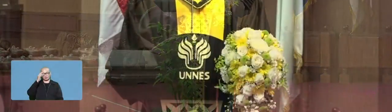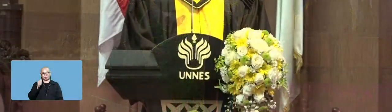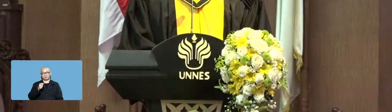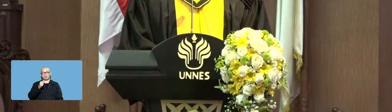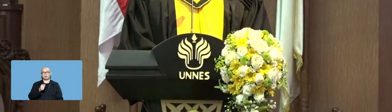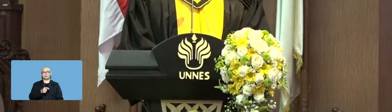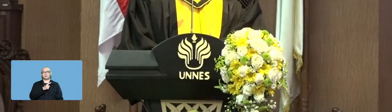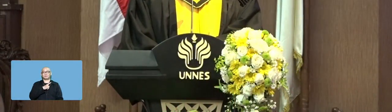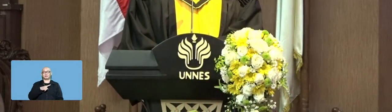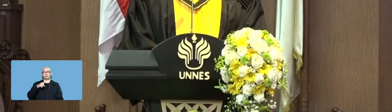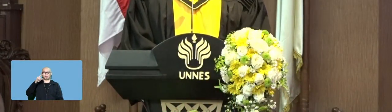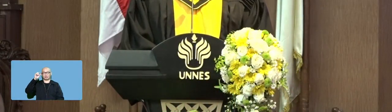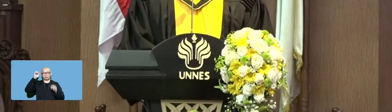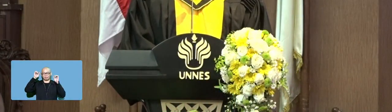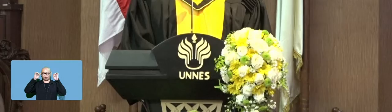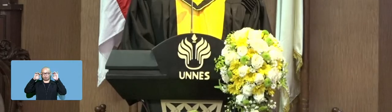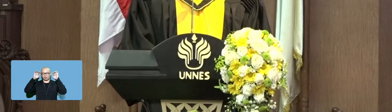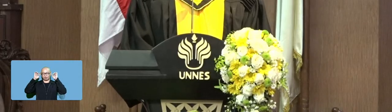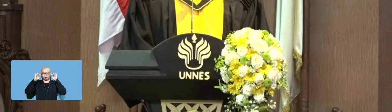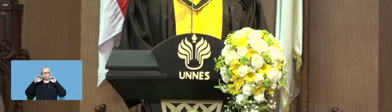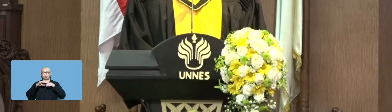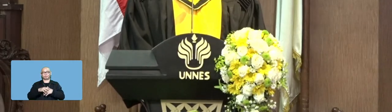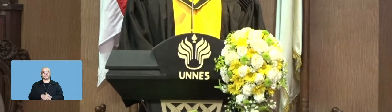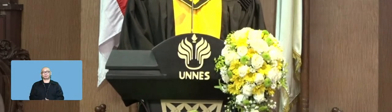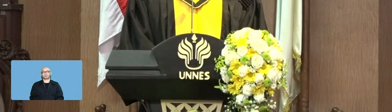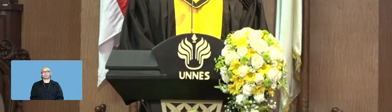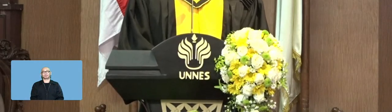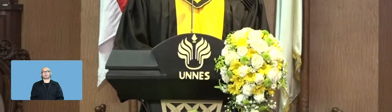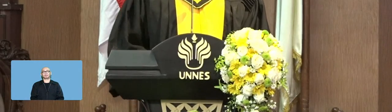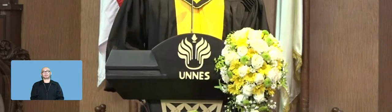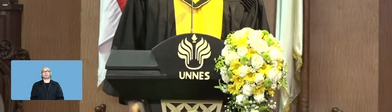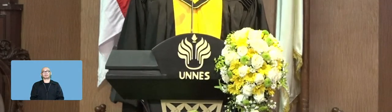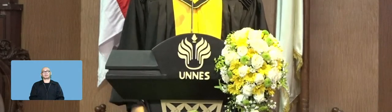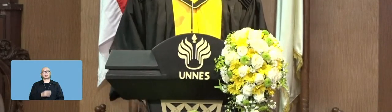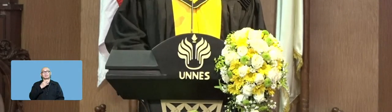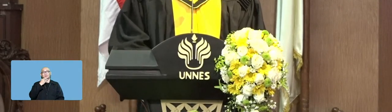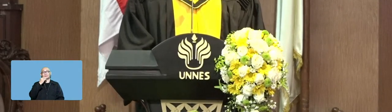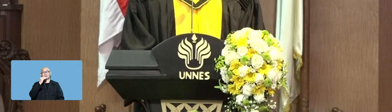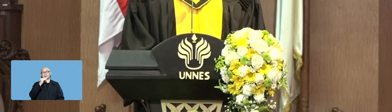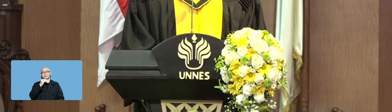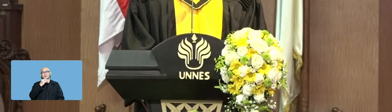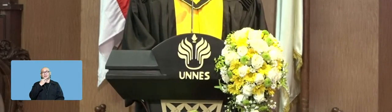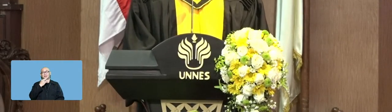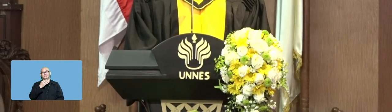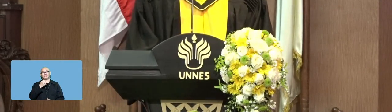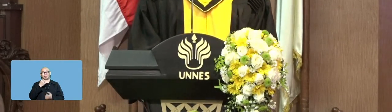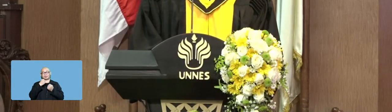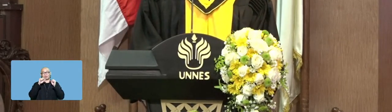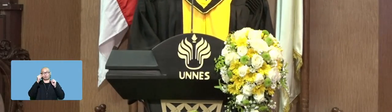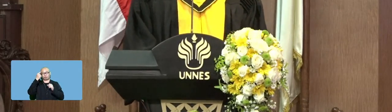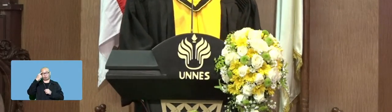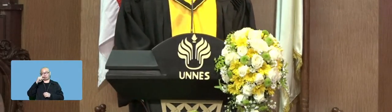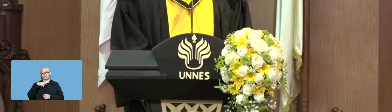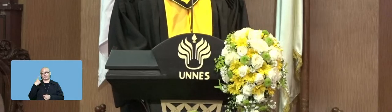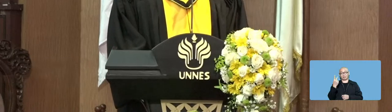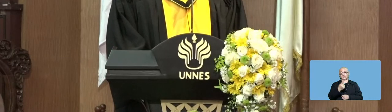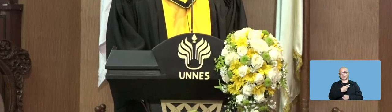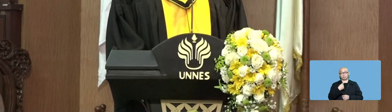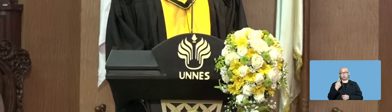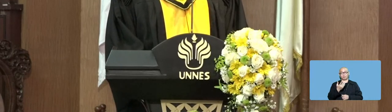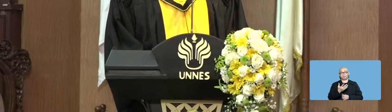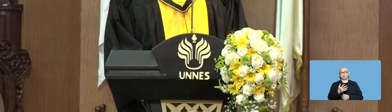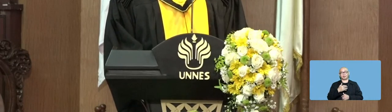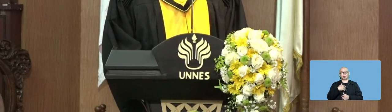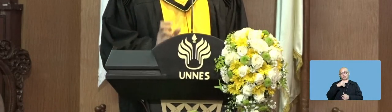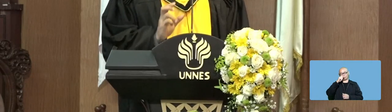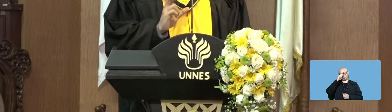Assalamualaikum warahmatullahi wabarakatuh. Selamat pagi, salam sejahtera untuk kita semua.